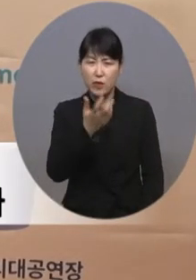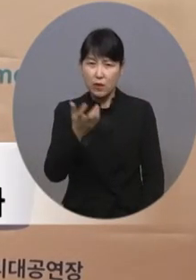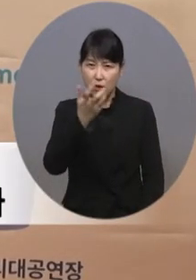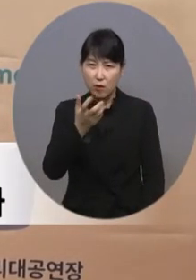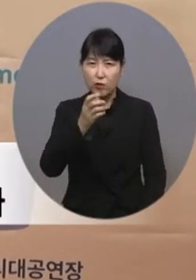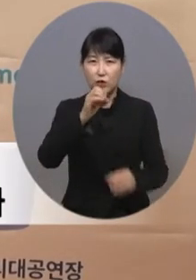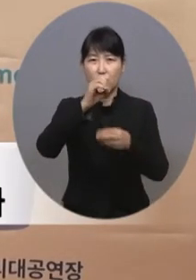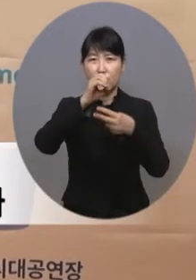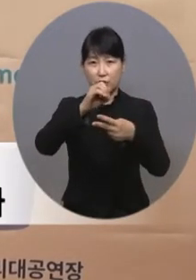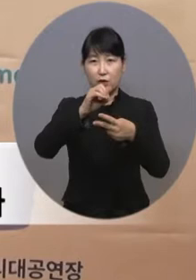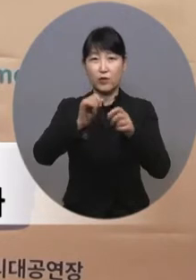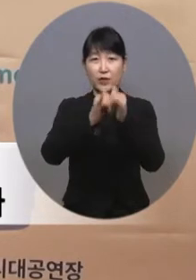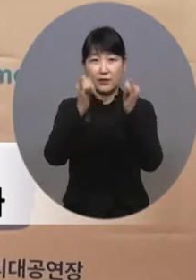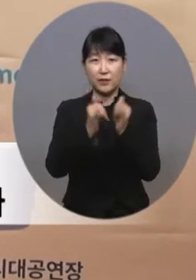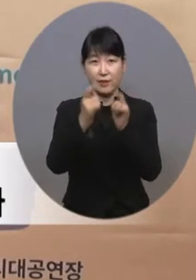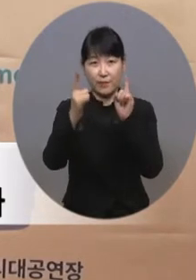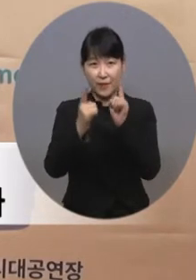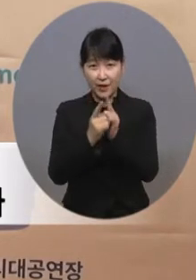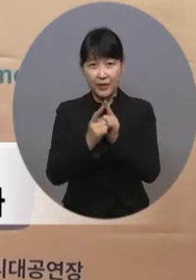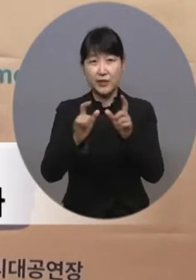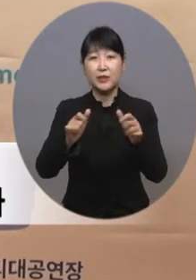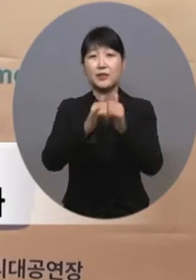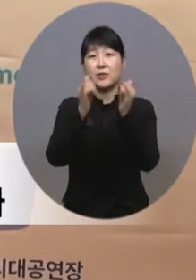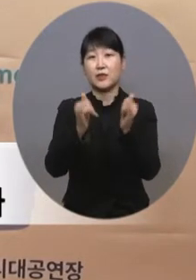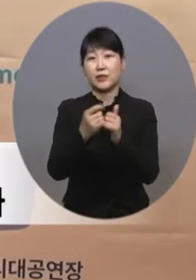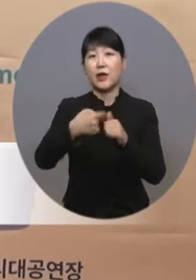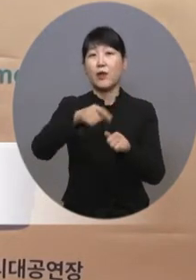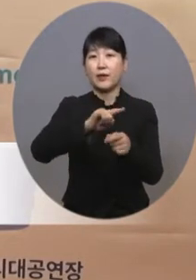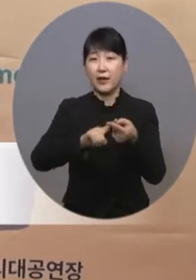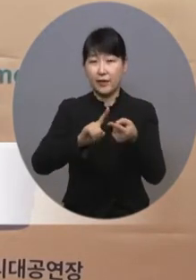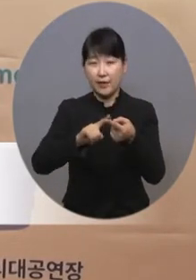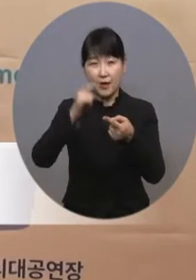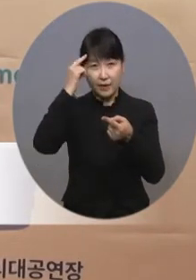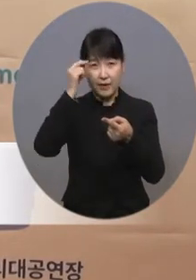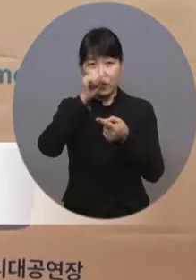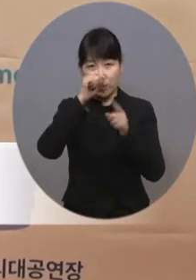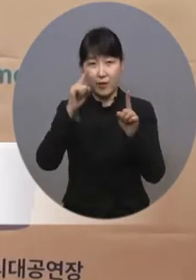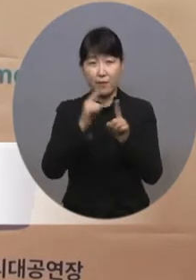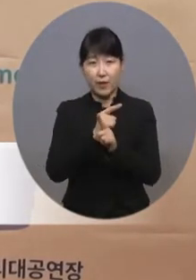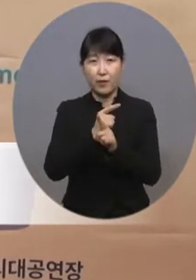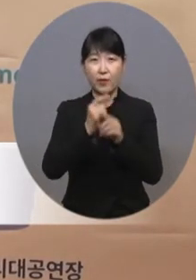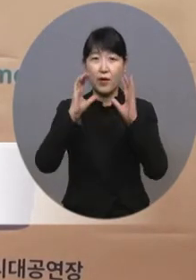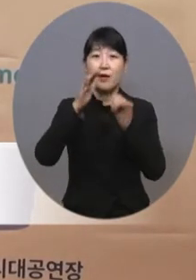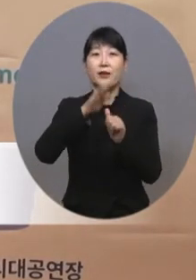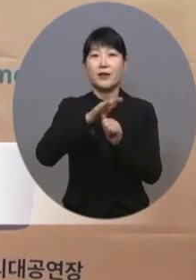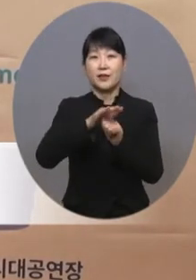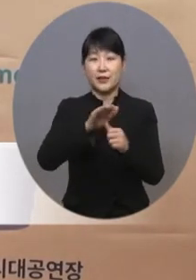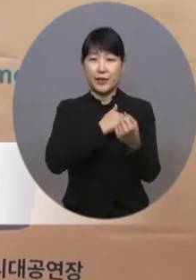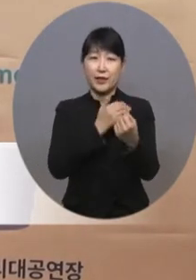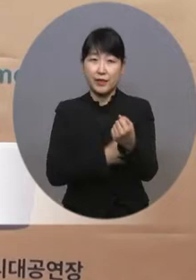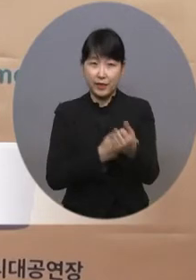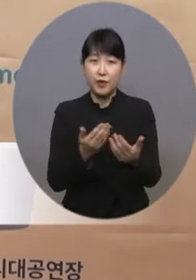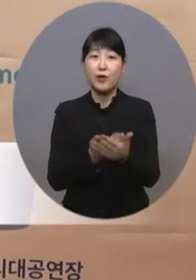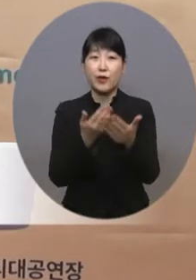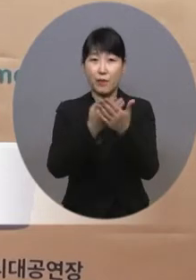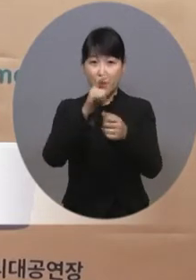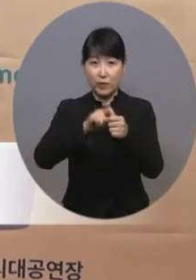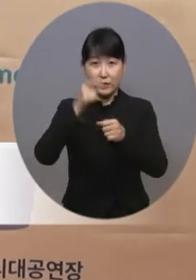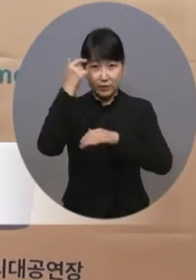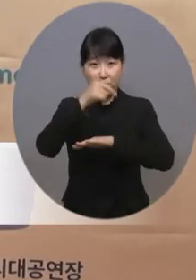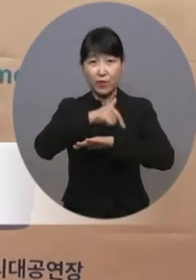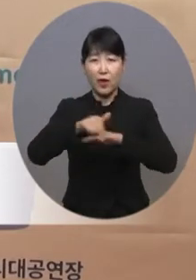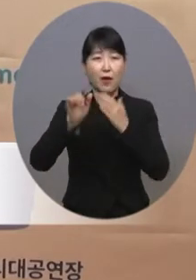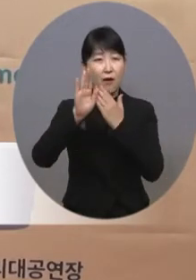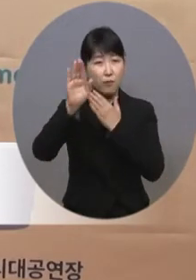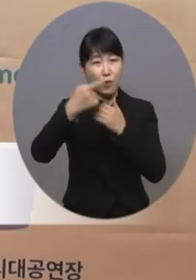대한 인식을 제고하고 아이들의 잠재력을 개발하고자 기획되었습니다. 앞으로도 환경 그리고 지구에 대한